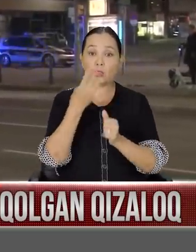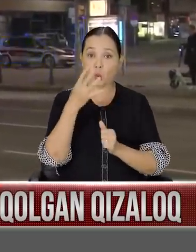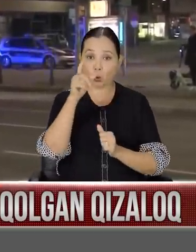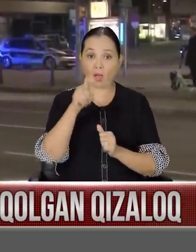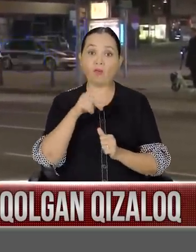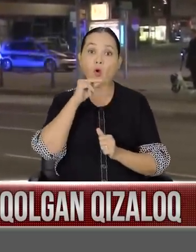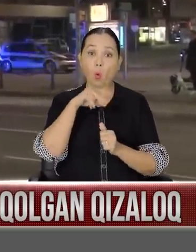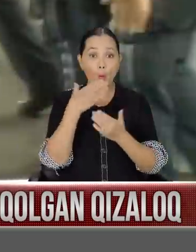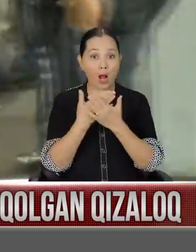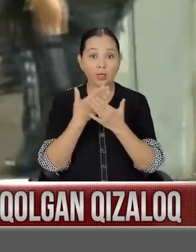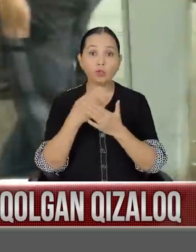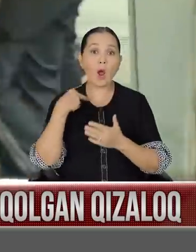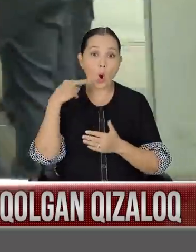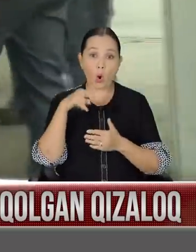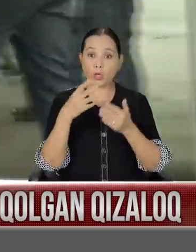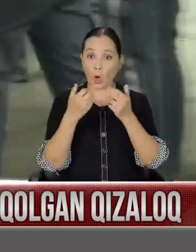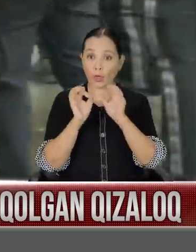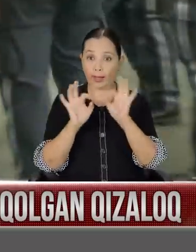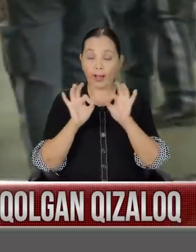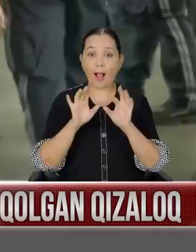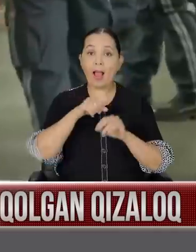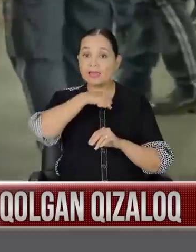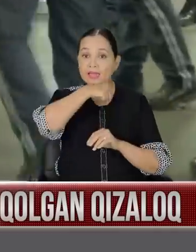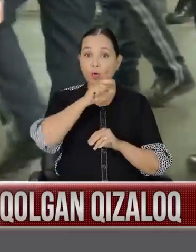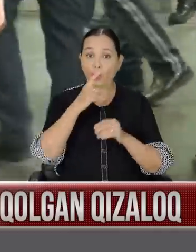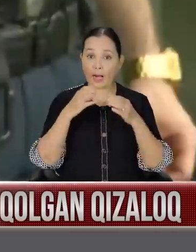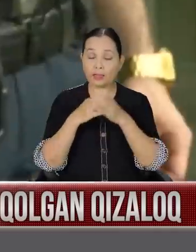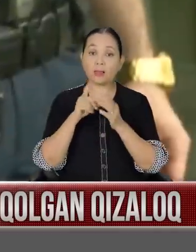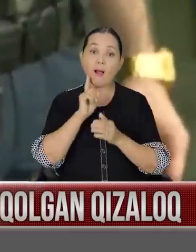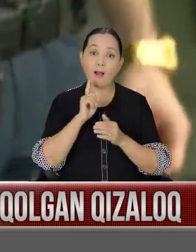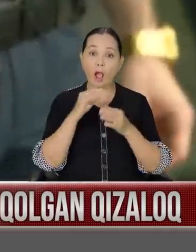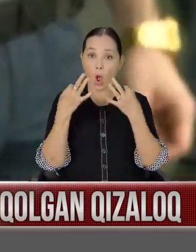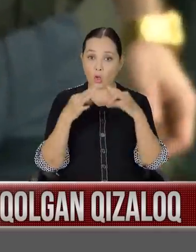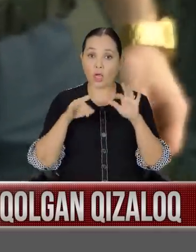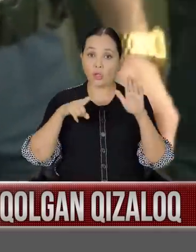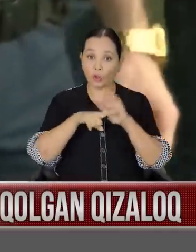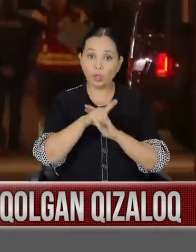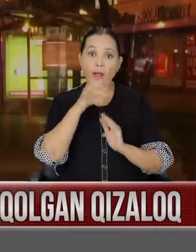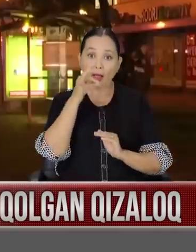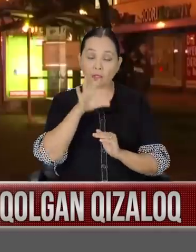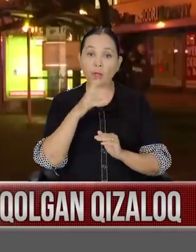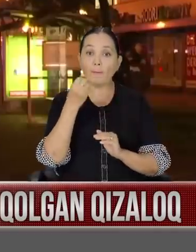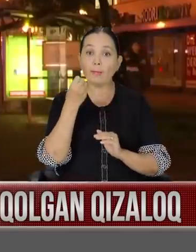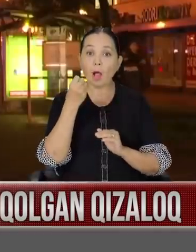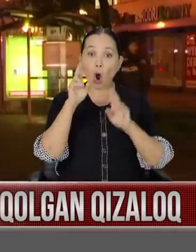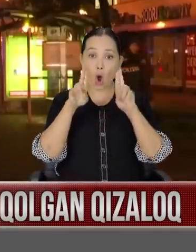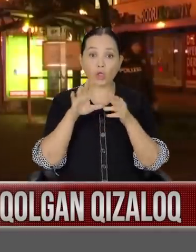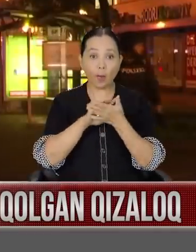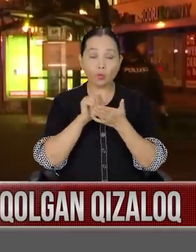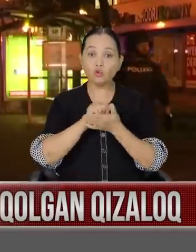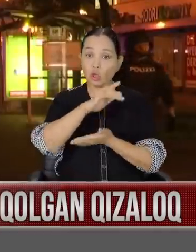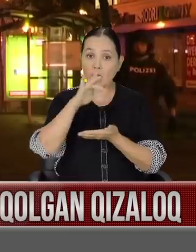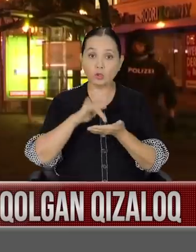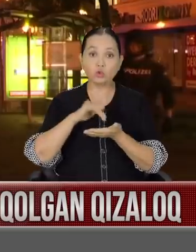nafar gumonlanuvchini qo'lga olganini ma'lum qildi. Biroq terrorchilarning bir qismi hali ham ozodlikda ekani aytilmoqda. Bir necha qoidabuzar hali ham